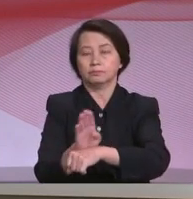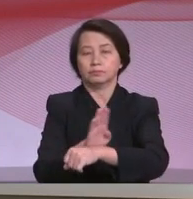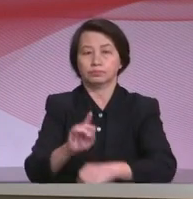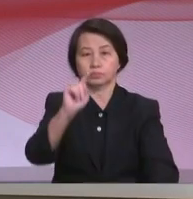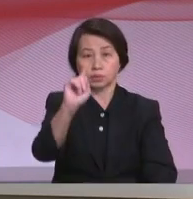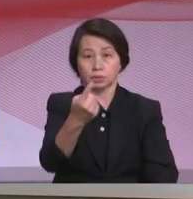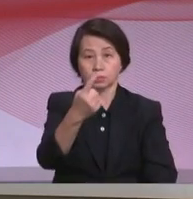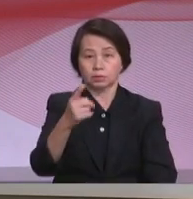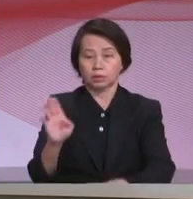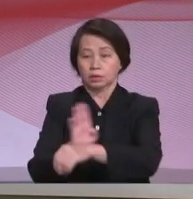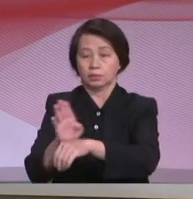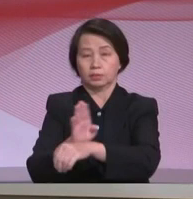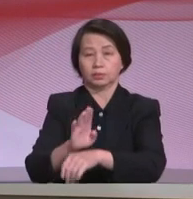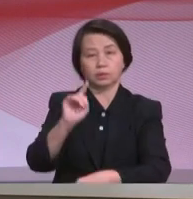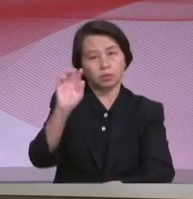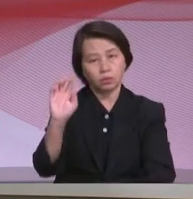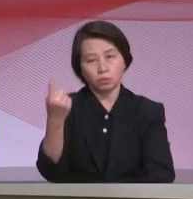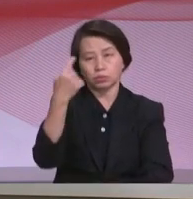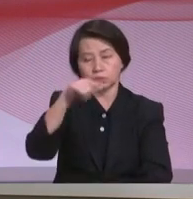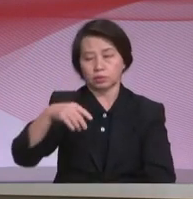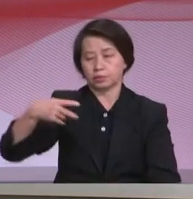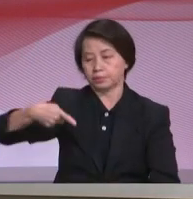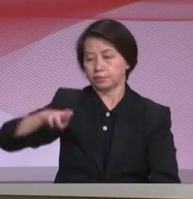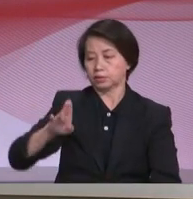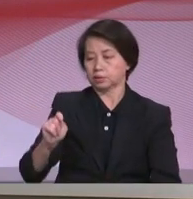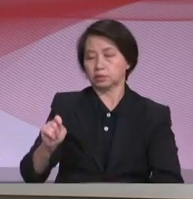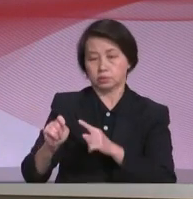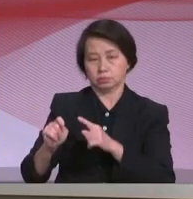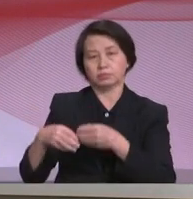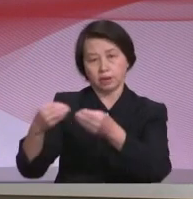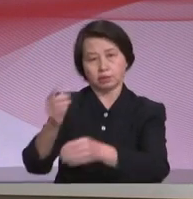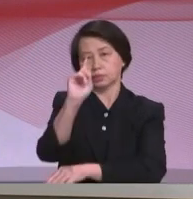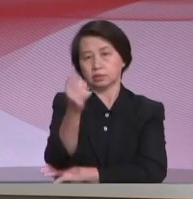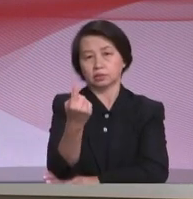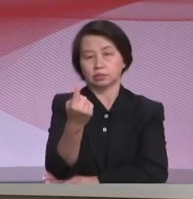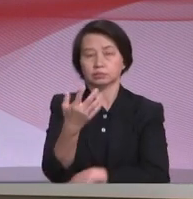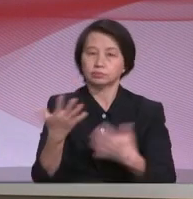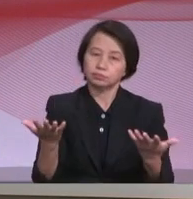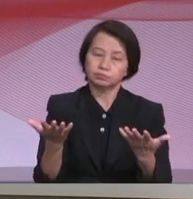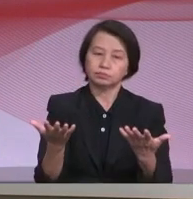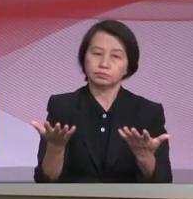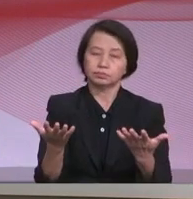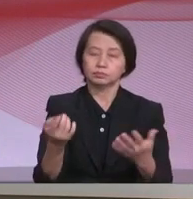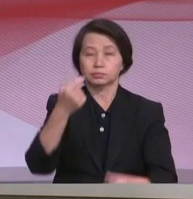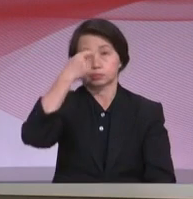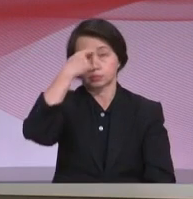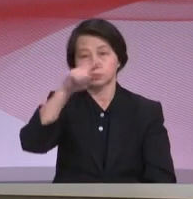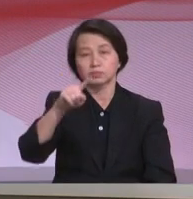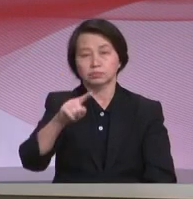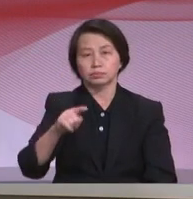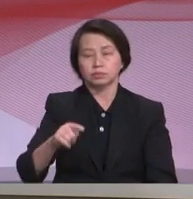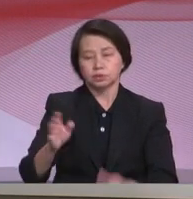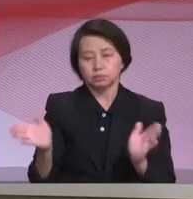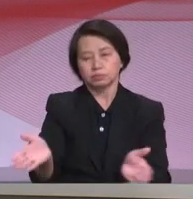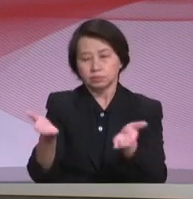hanya di premis yang dibenarkan oleh PBT saja. Okey, walaubagaimanapun mereka